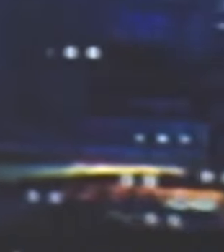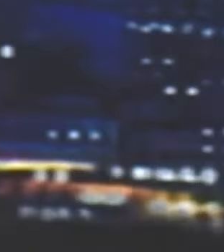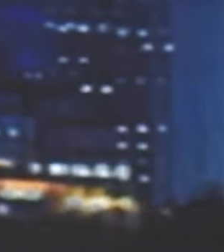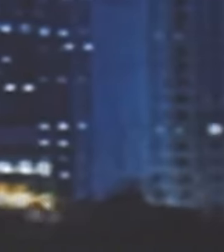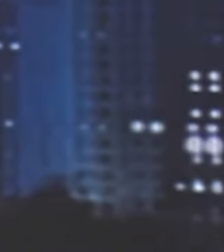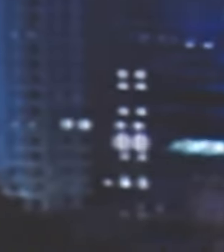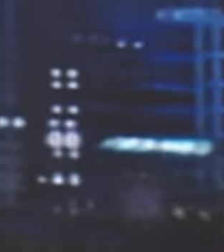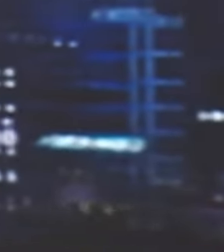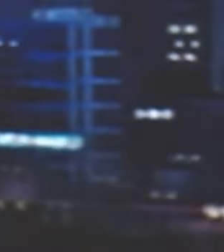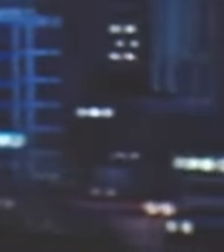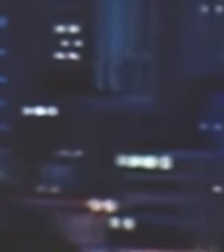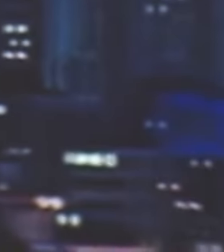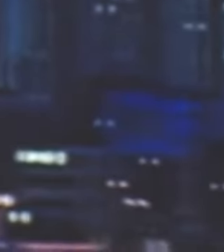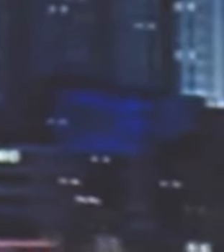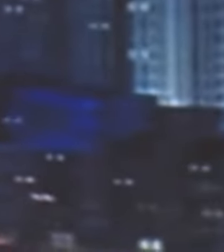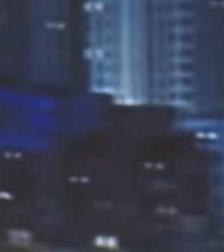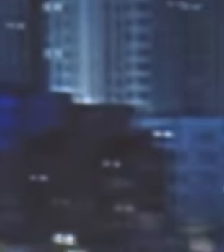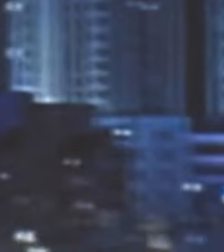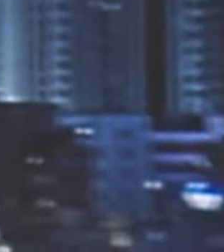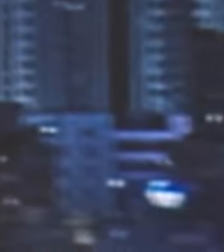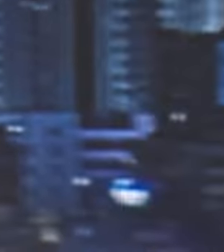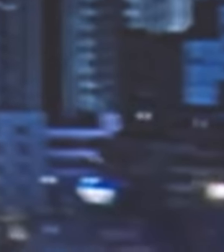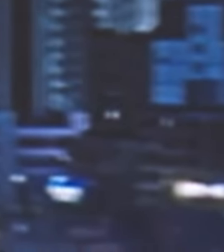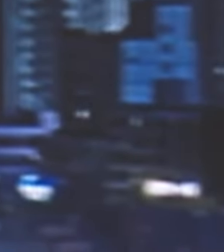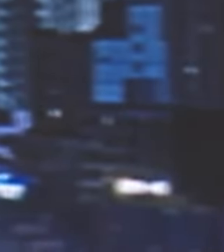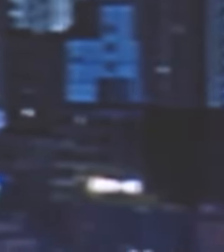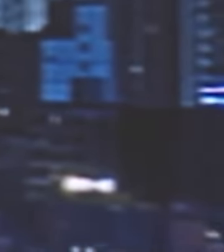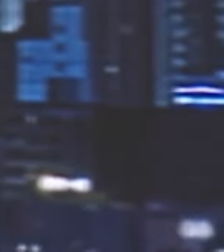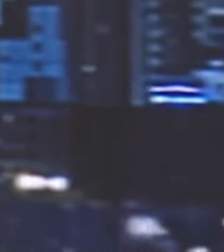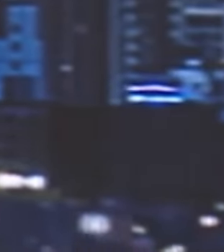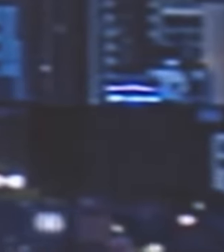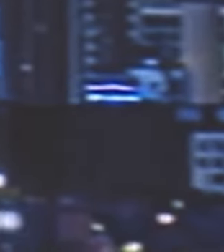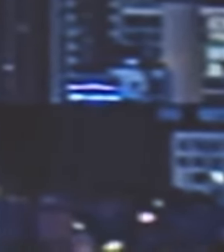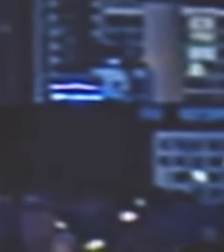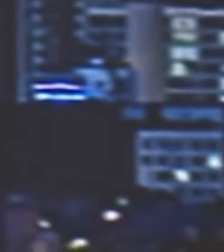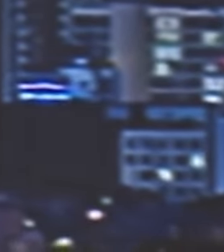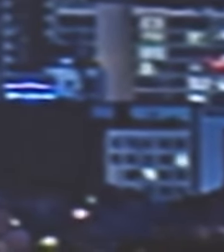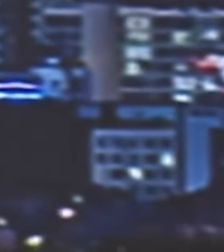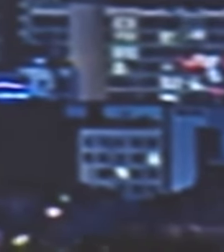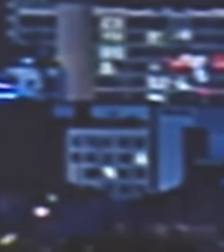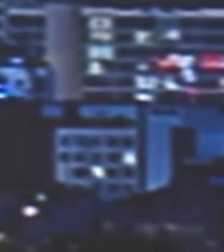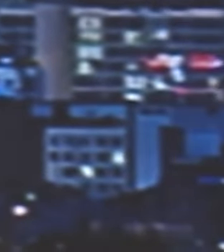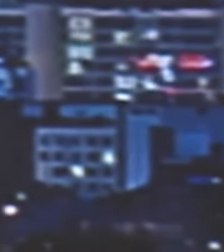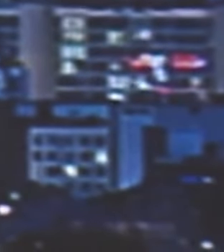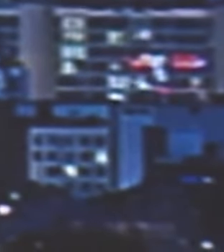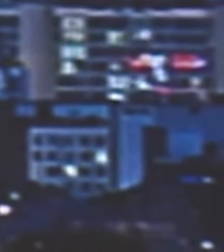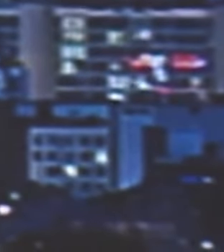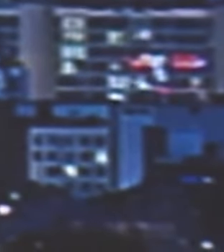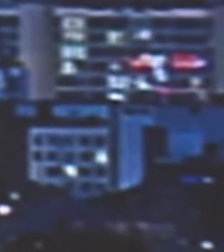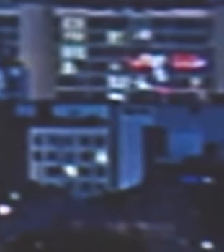JTBC 뉴스를 시청해주신 여러분 고맙습니다. 저희는 저녁 6시 50분 뉴스룸에서 뵙겠습니다.